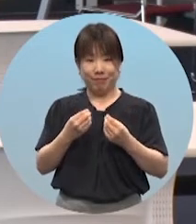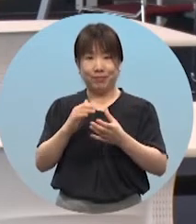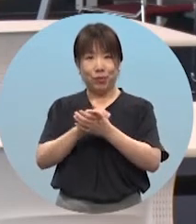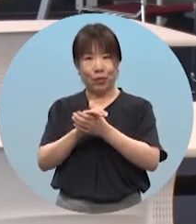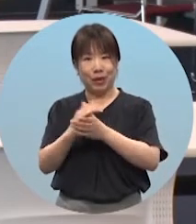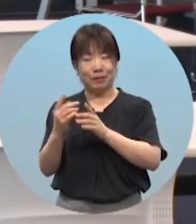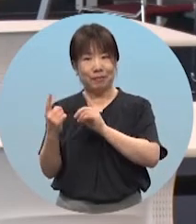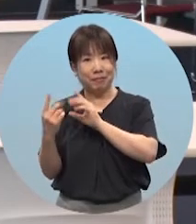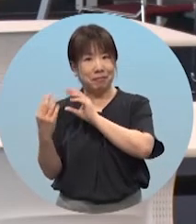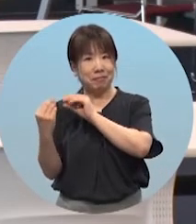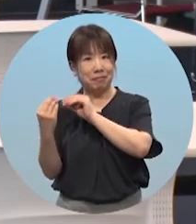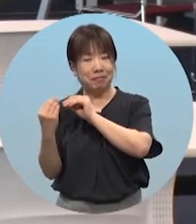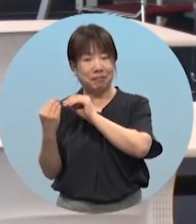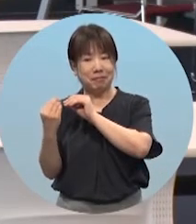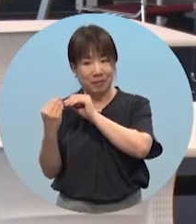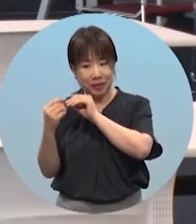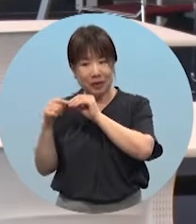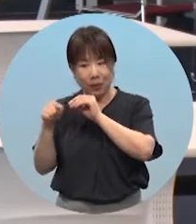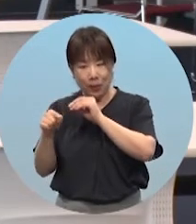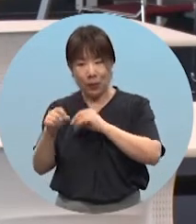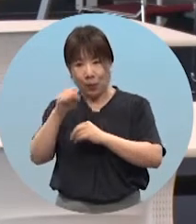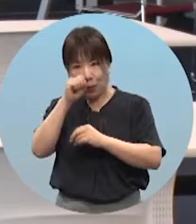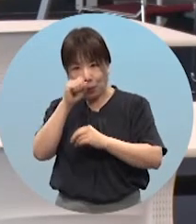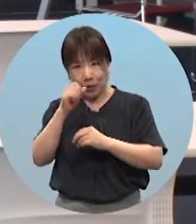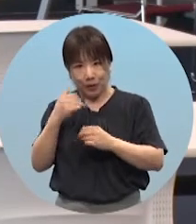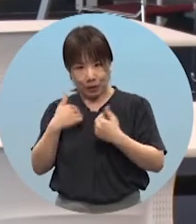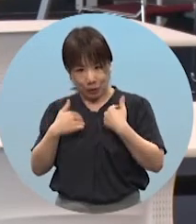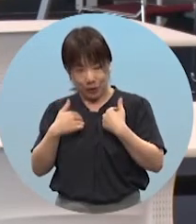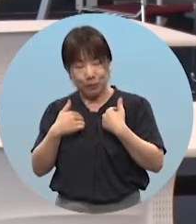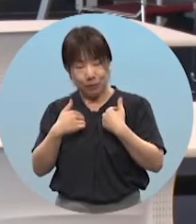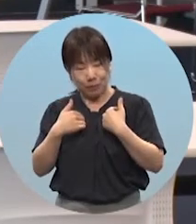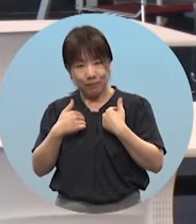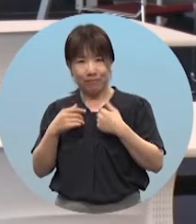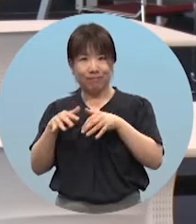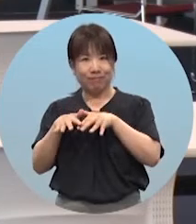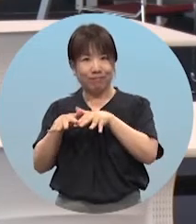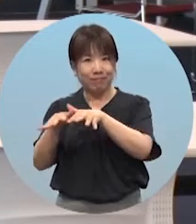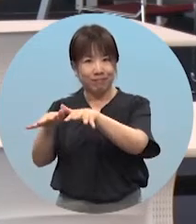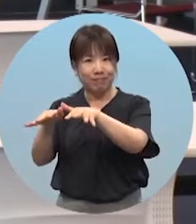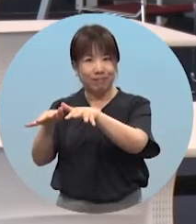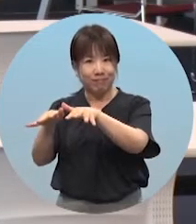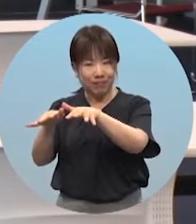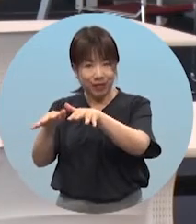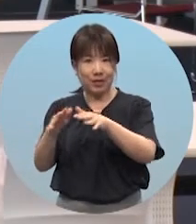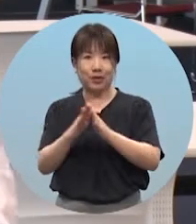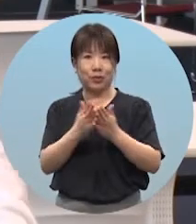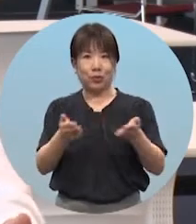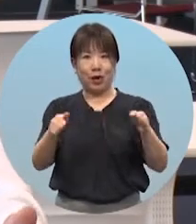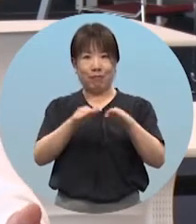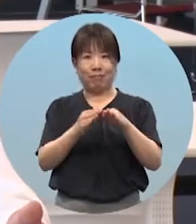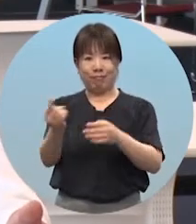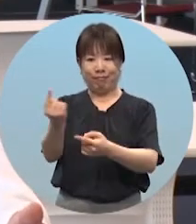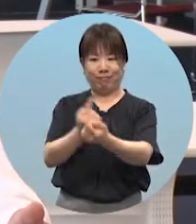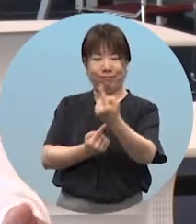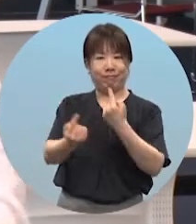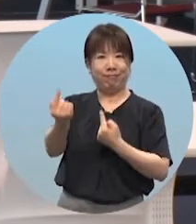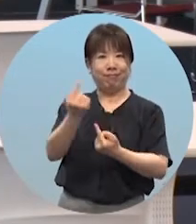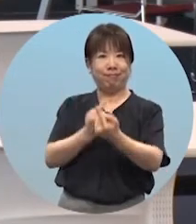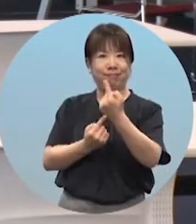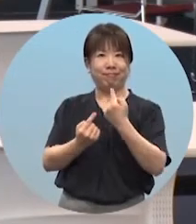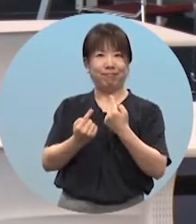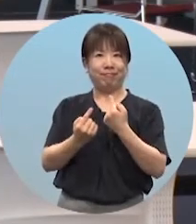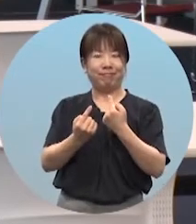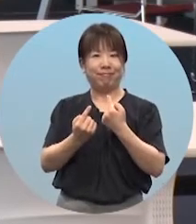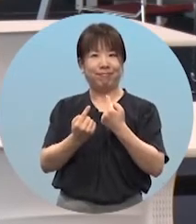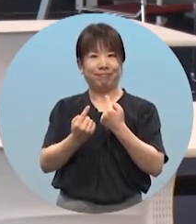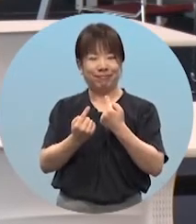な、そういう人から人へっていうので、図書館に、子どもたちがたくさん来